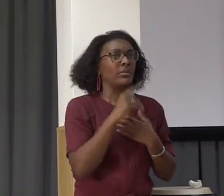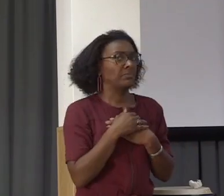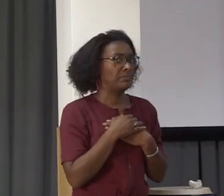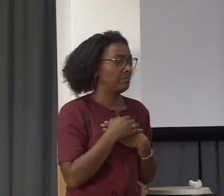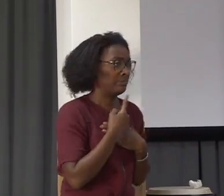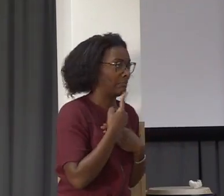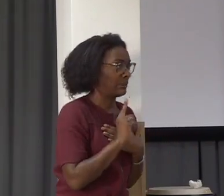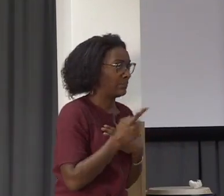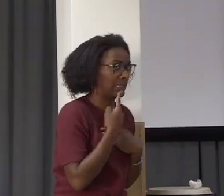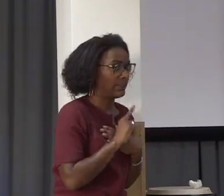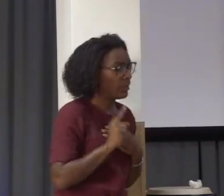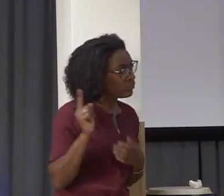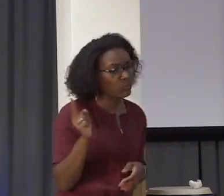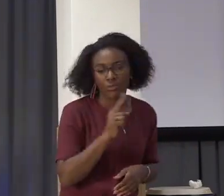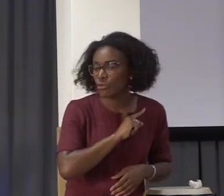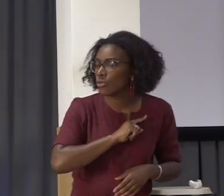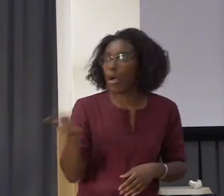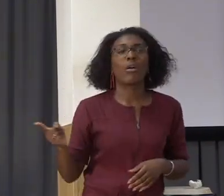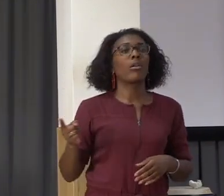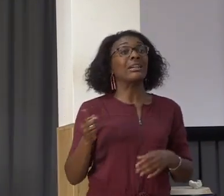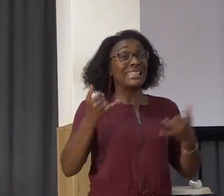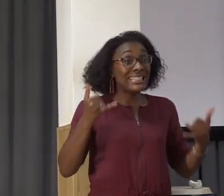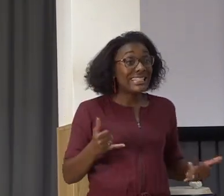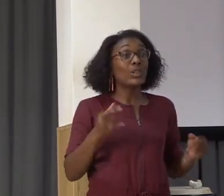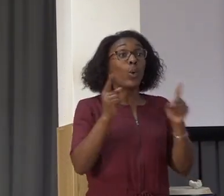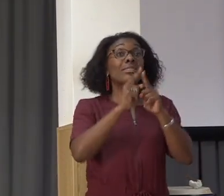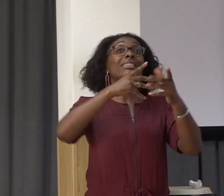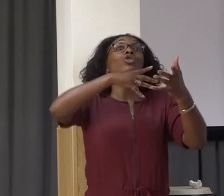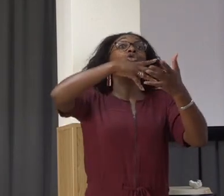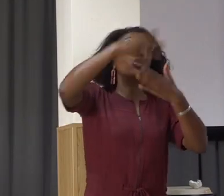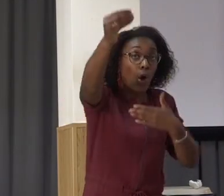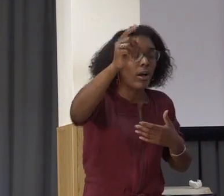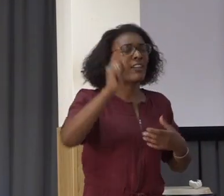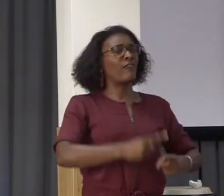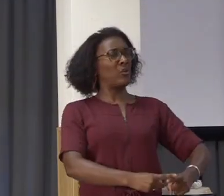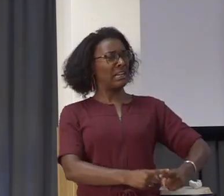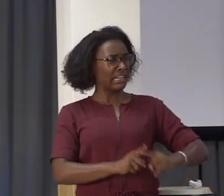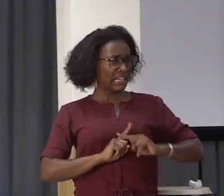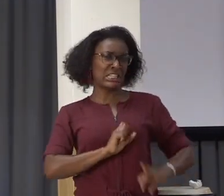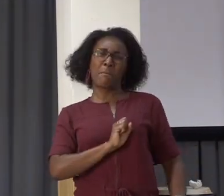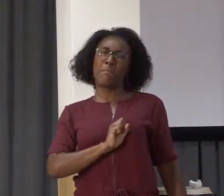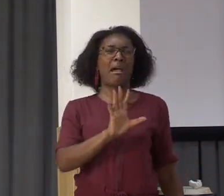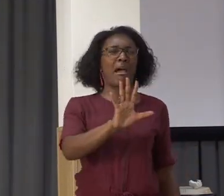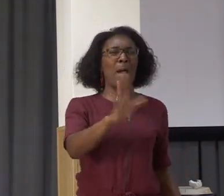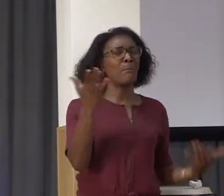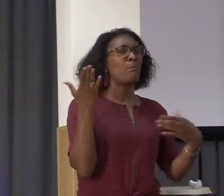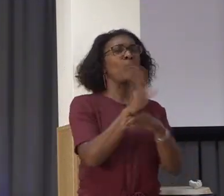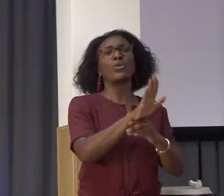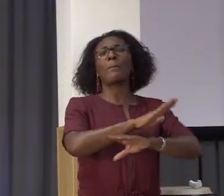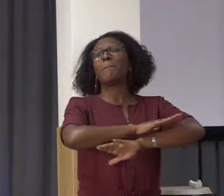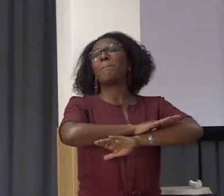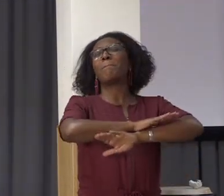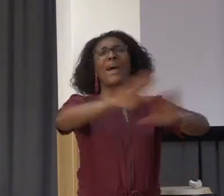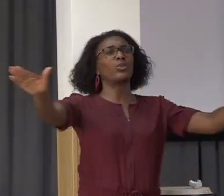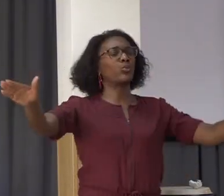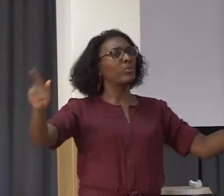seulement. Il faut qu'on puisse vivre notre vie chrétienne en dehors, dans notre lieu de travail, dans notre famille inconvertie, partout où on